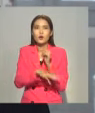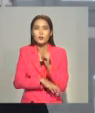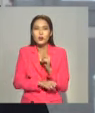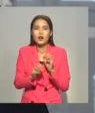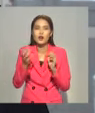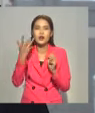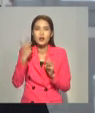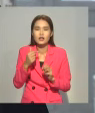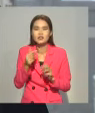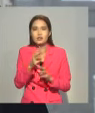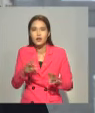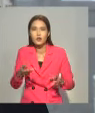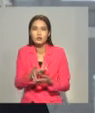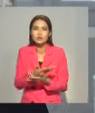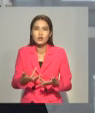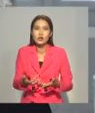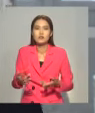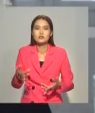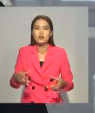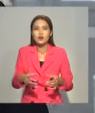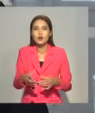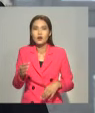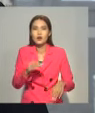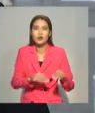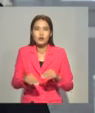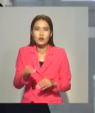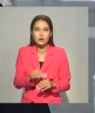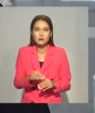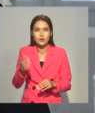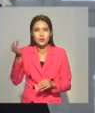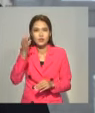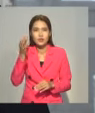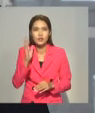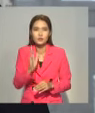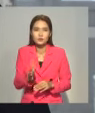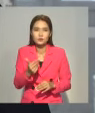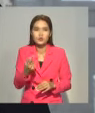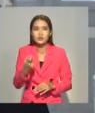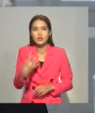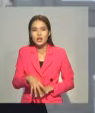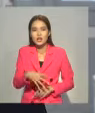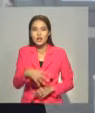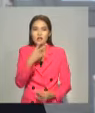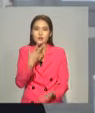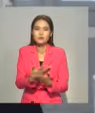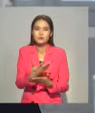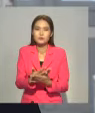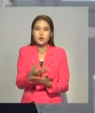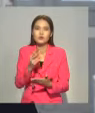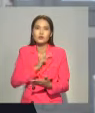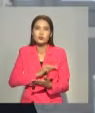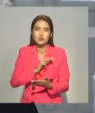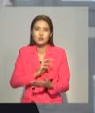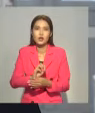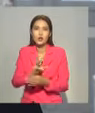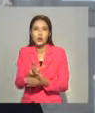қалған 22 мың халық бар дедік қой, соның жаңағын 7-8 мың көп тіркелетін болса, 140-қа дейін жұмыс орнымен